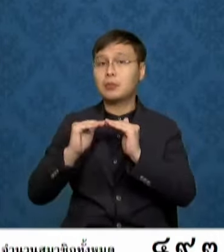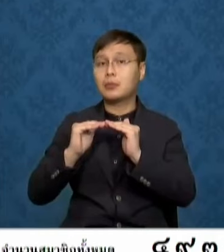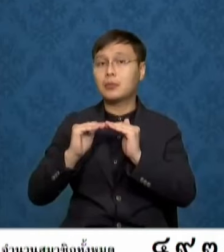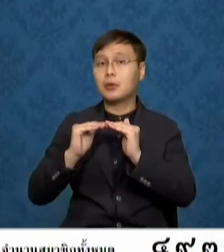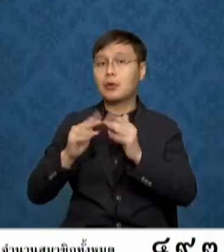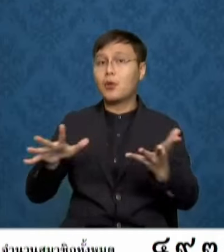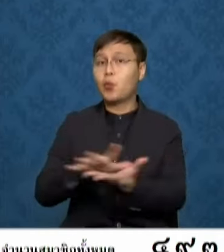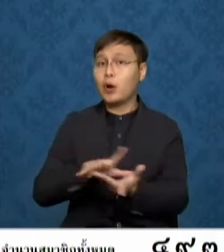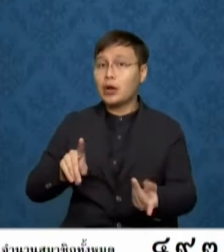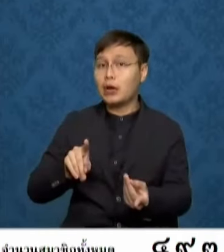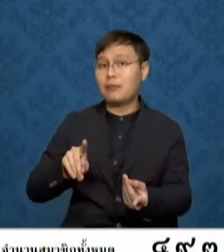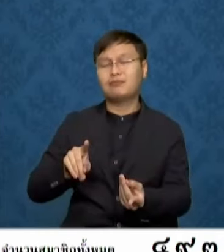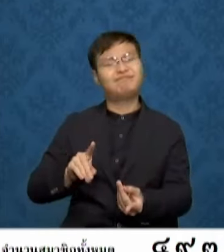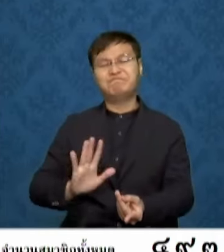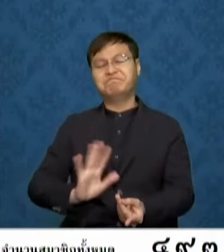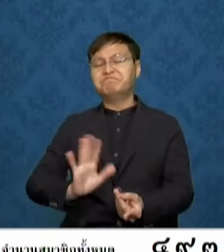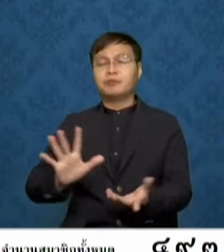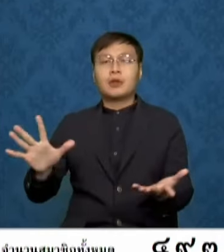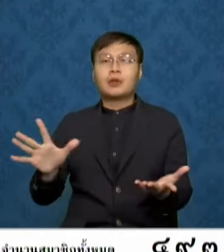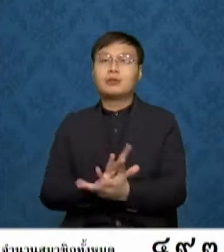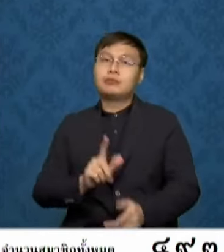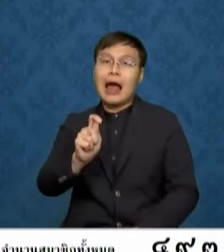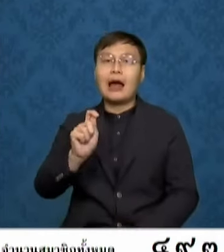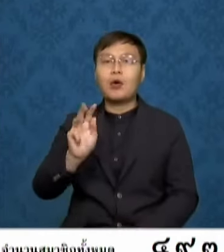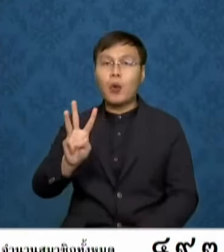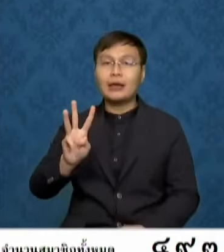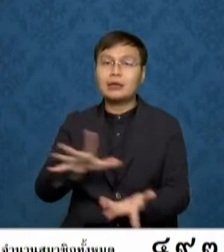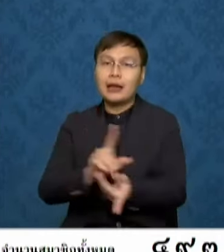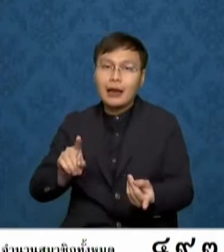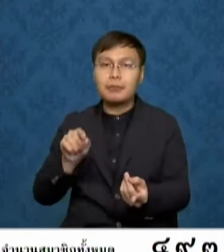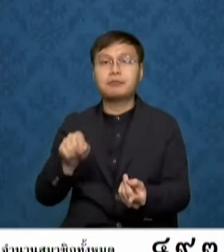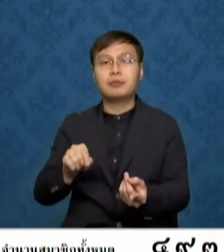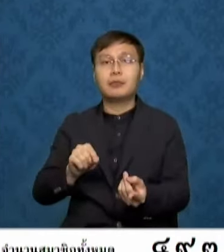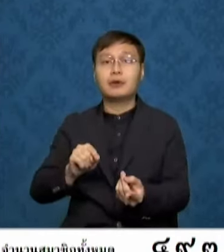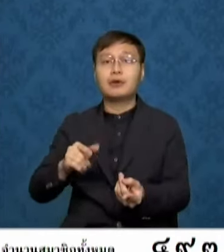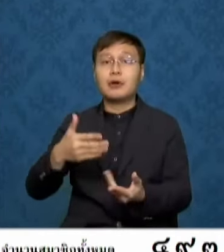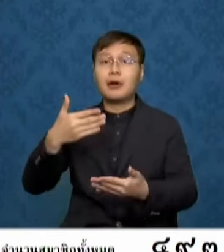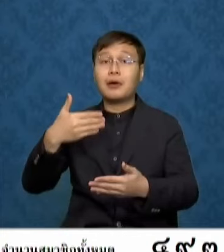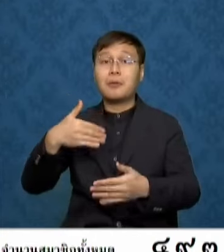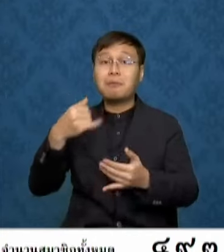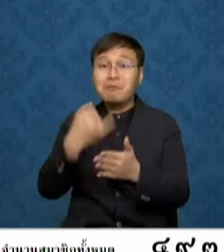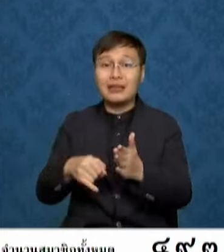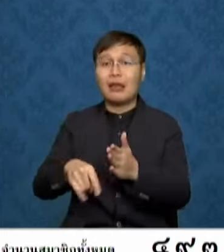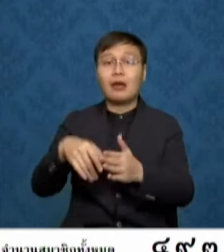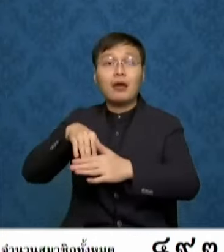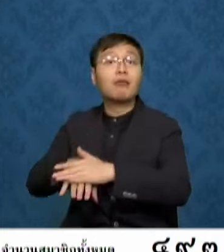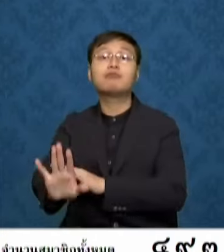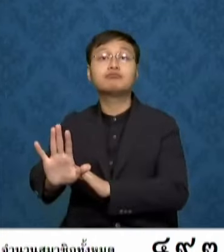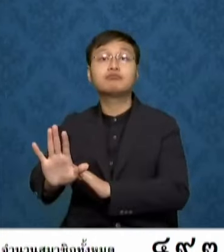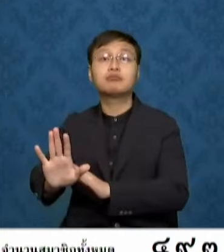วัฒนธรรมอย่าเรียกวัฒนธรรมเลยครับเรียกว่าวัฒนธรรมพ้นผิดรอยนวลต้องยุติ